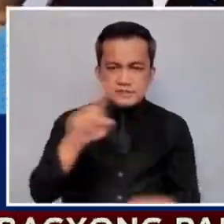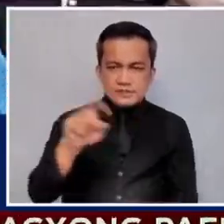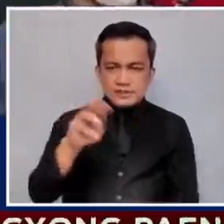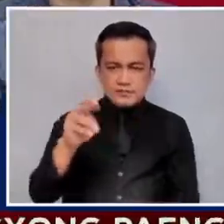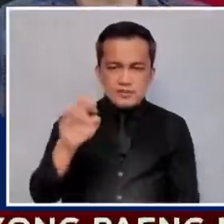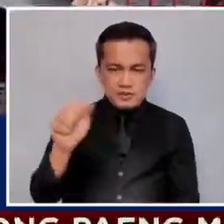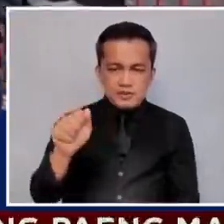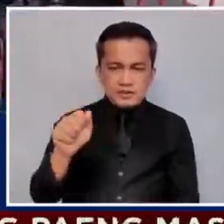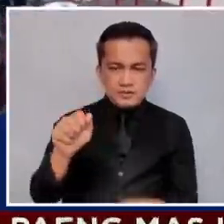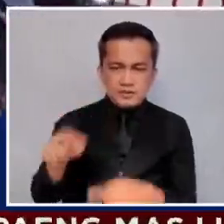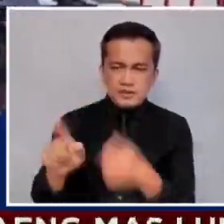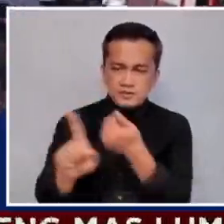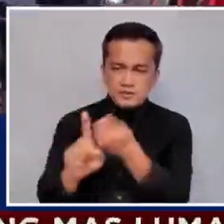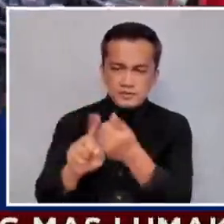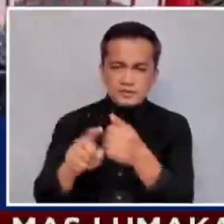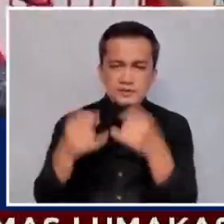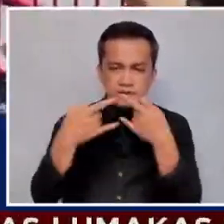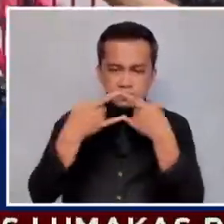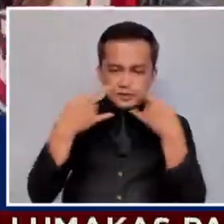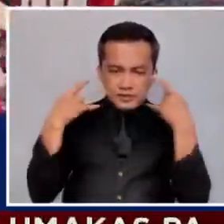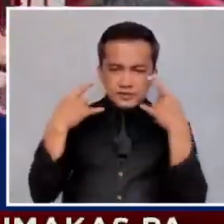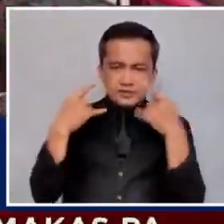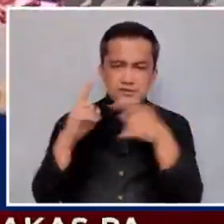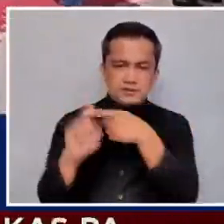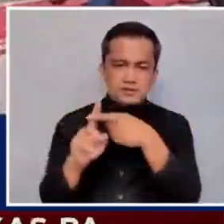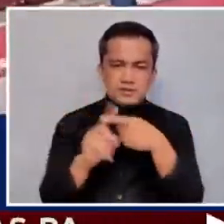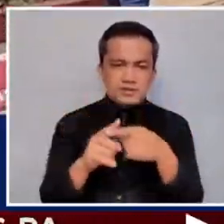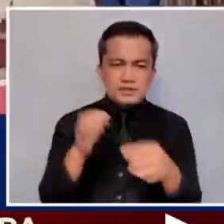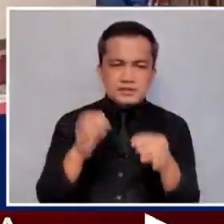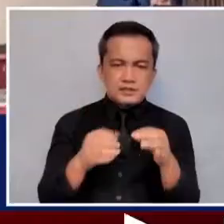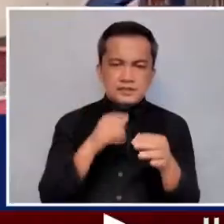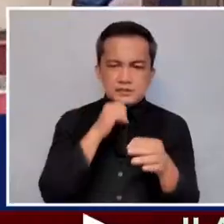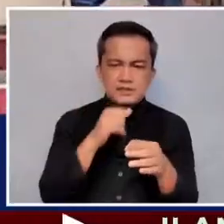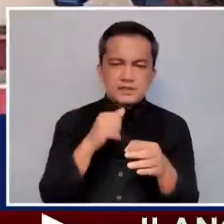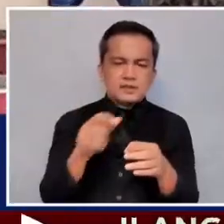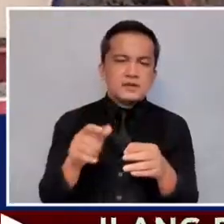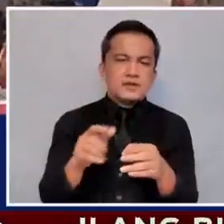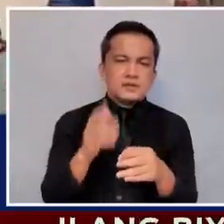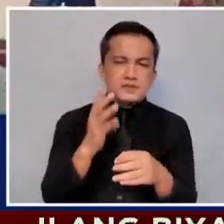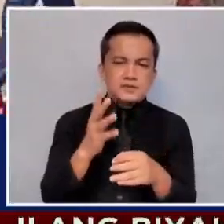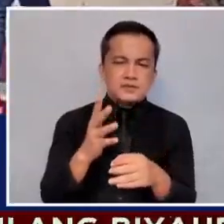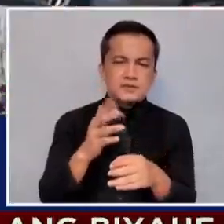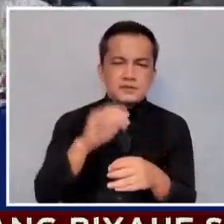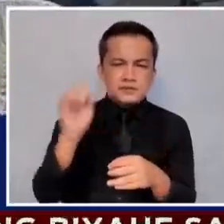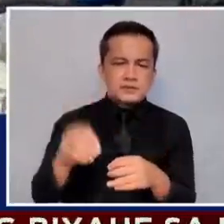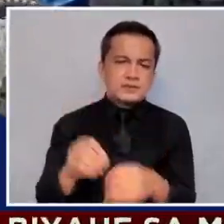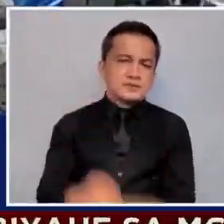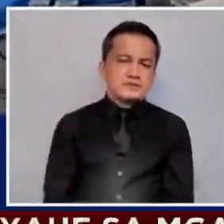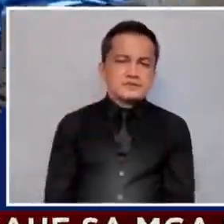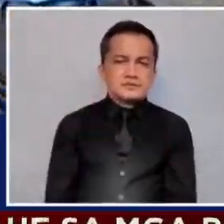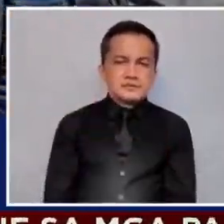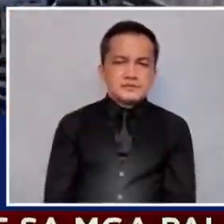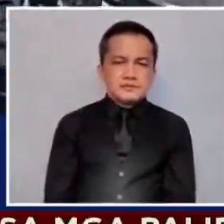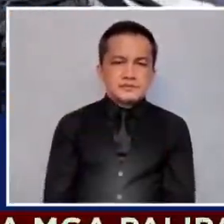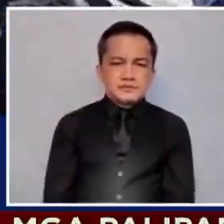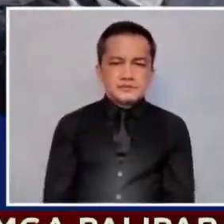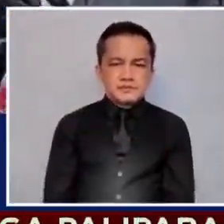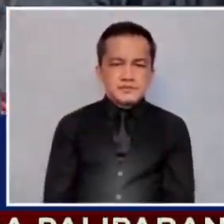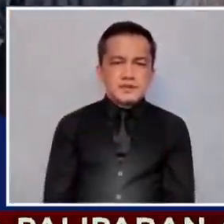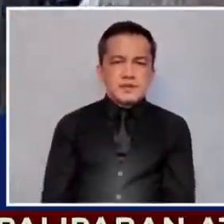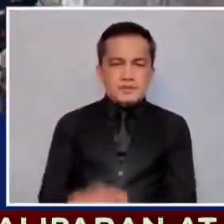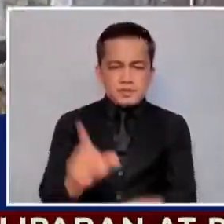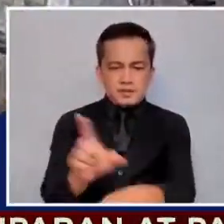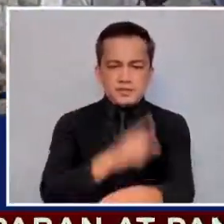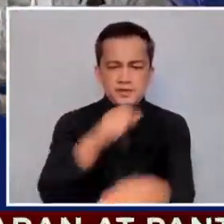optional lang ang pagsusuot ng face mask sa sementeryo kung hindi naman naabot sa 50% ang kapasidad. Mas mahaba rin ang oras sa